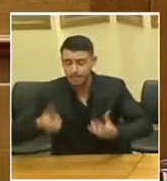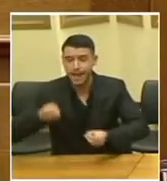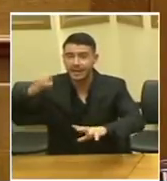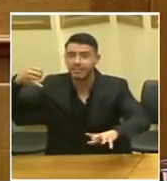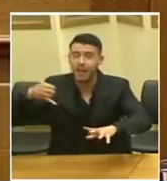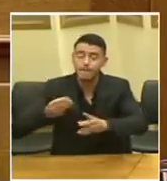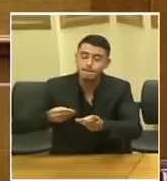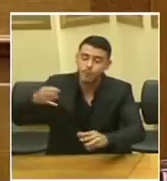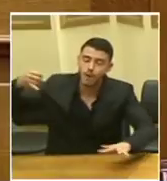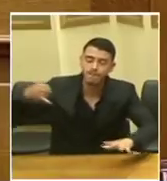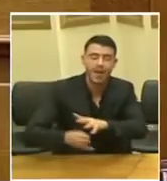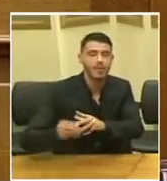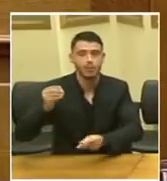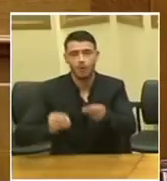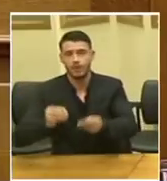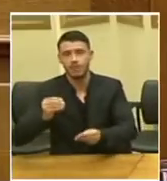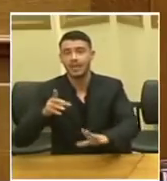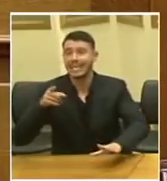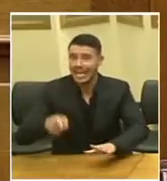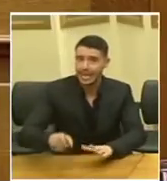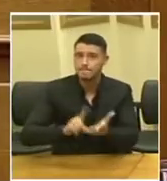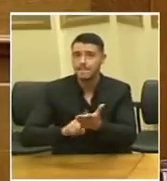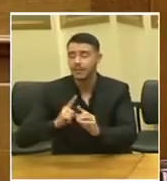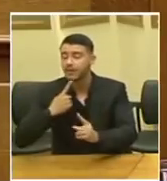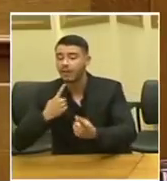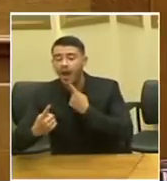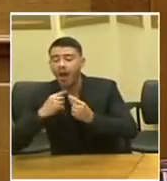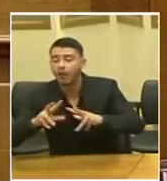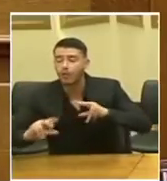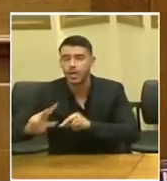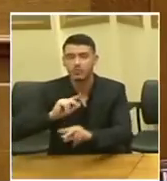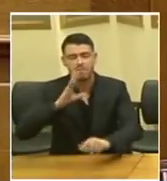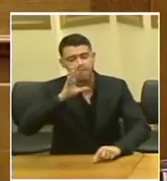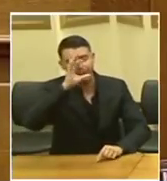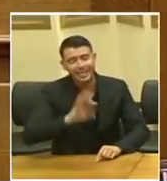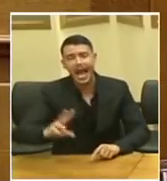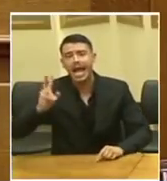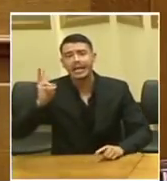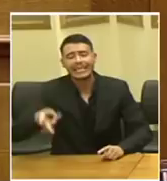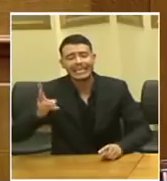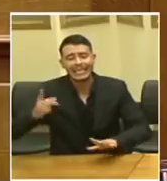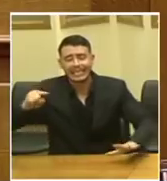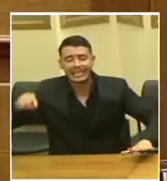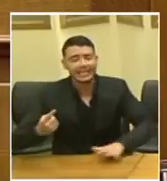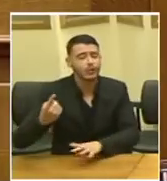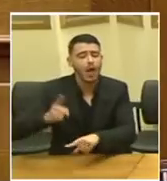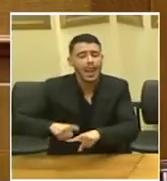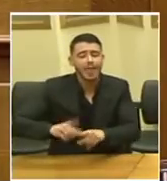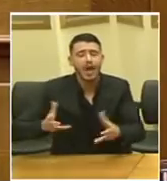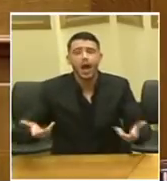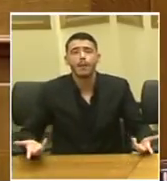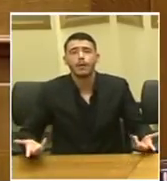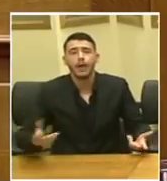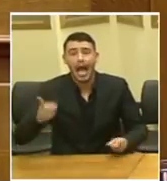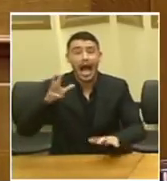και κάποια μέρα να κουβεντιάσουμε από ποιους πραγματικά κινδυνεύει η χώρα. Από χώρες που δεν έχουν ούτε πολεμική